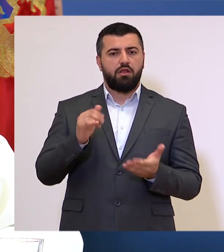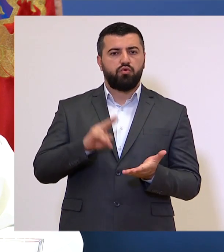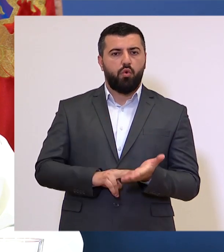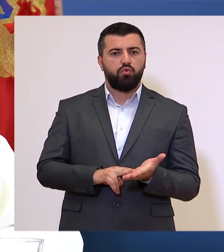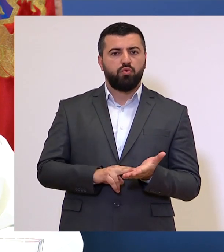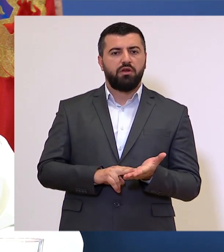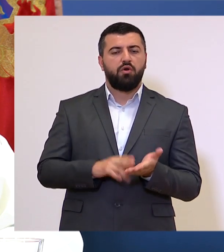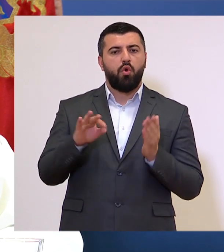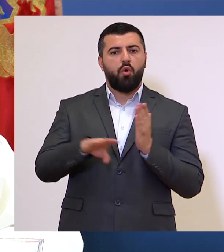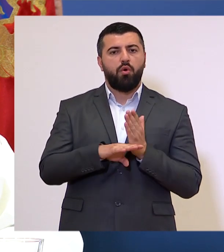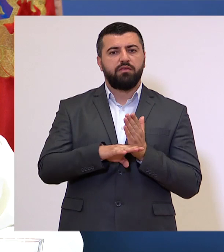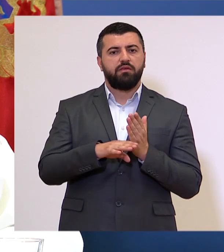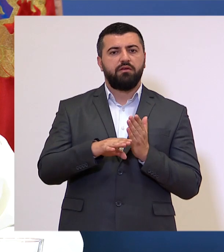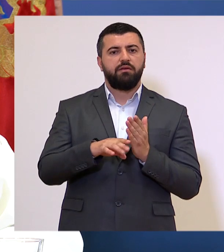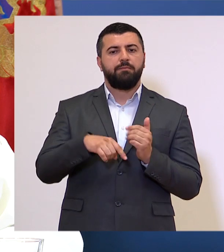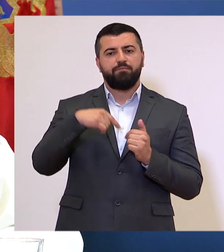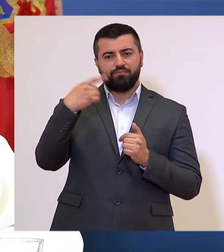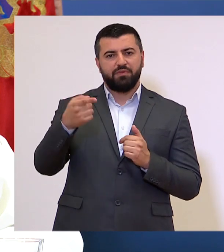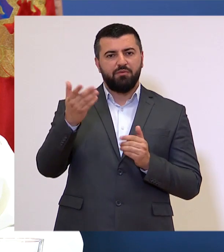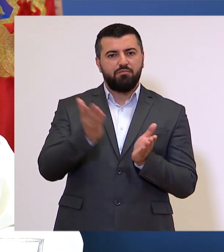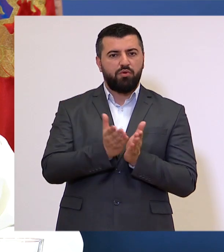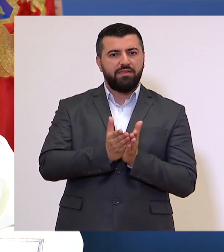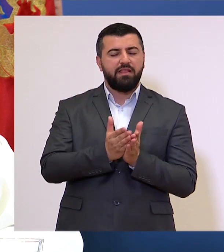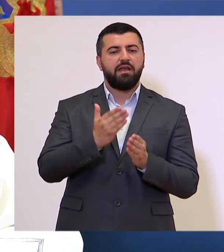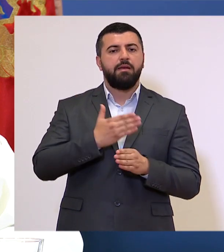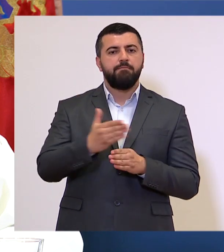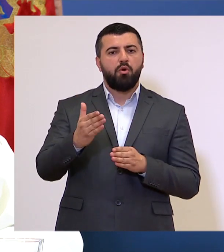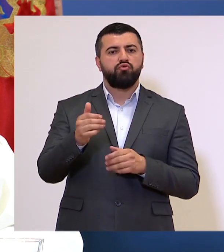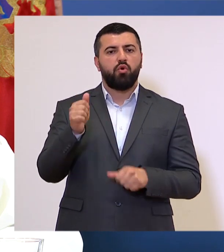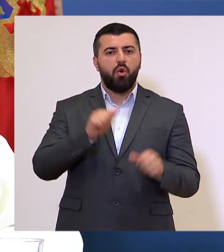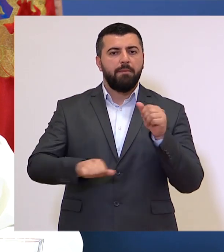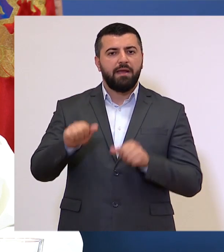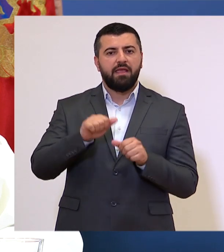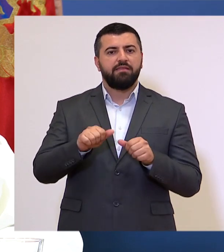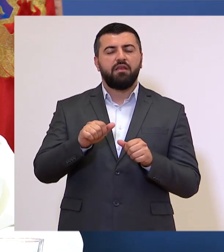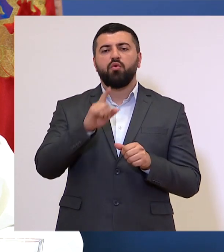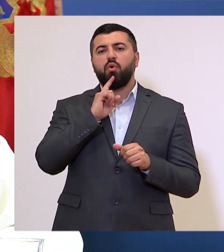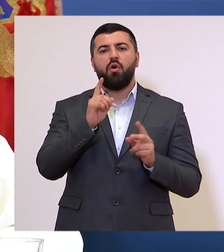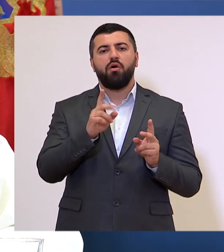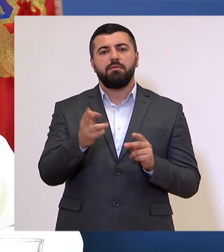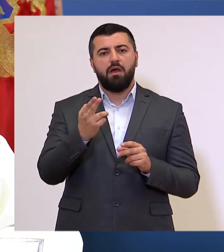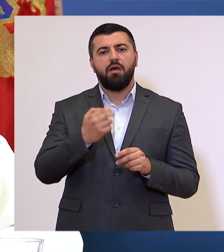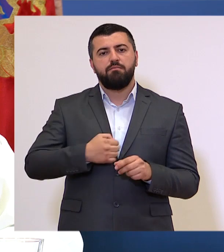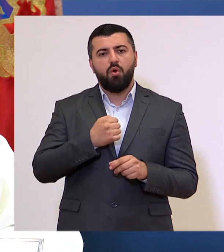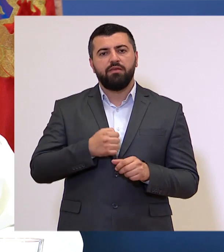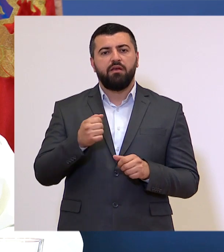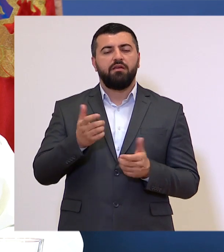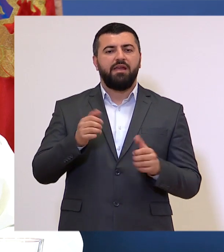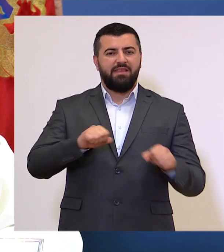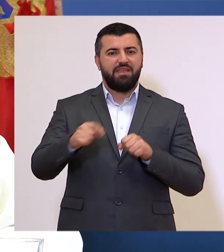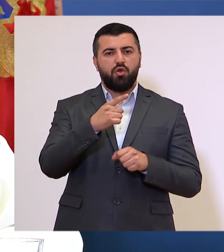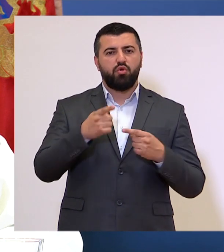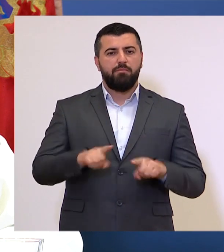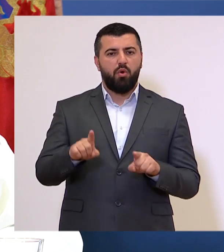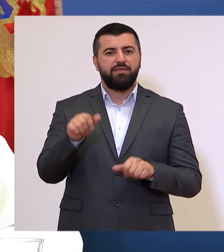odluku da iza nedelje krenemo u operativni tretman malignih bolesnika. Direktor hirurške